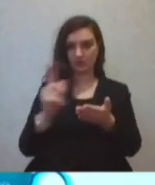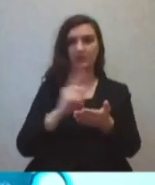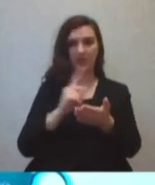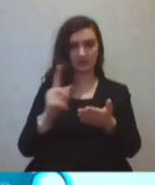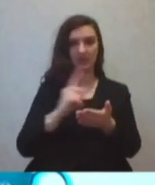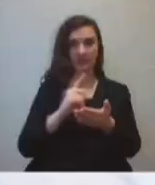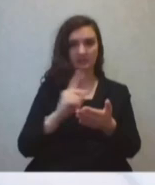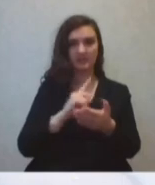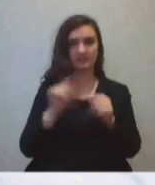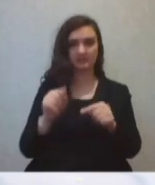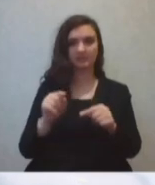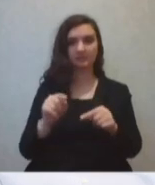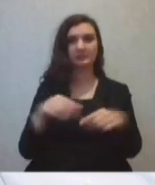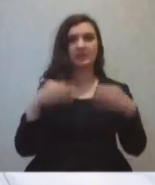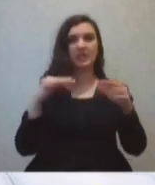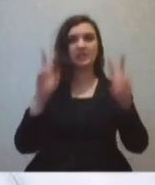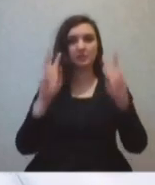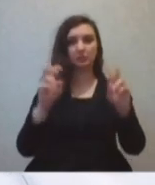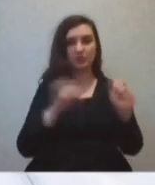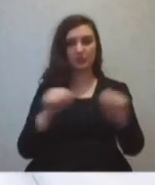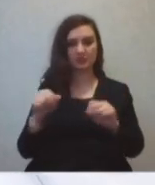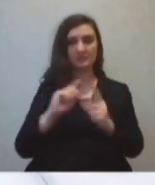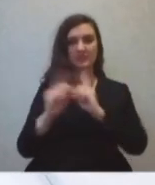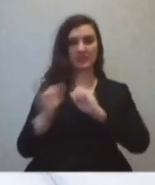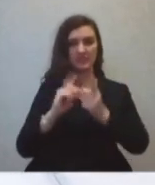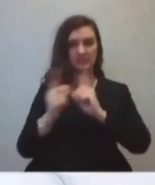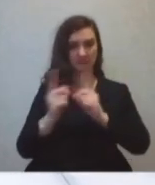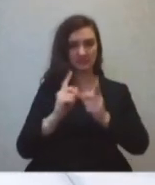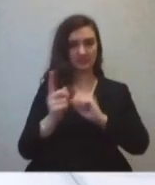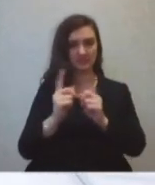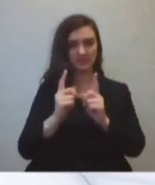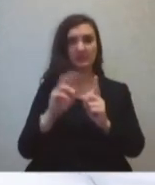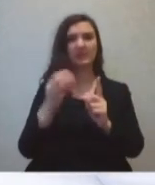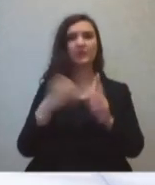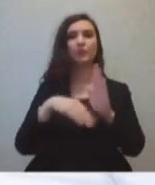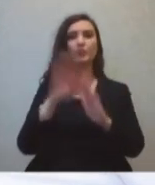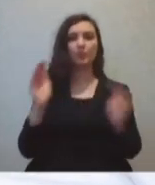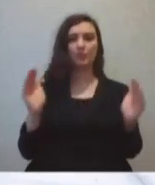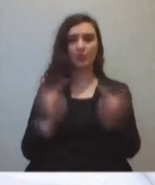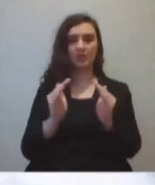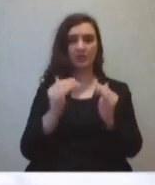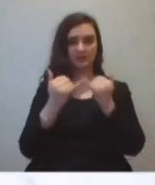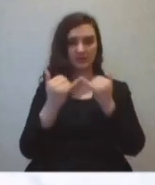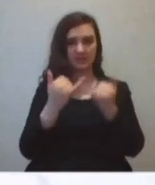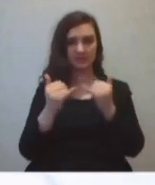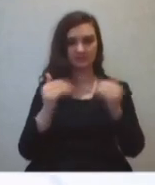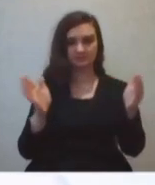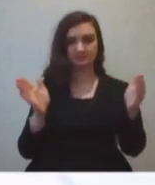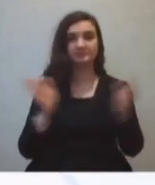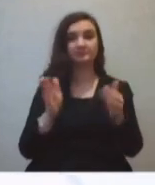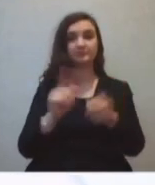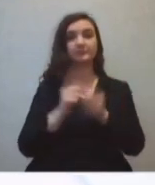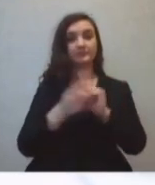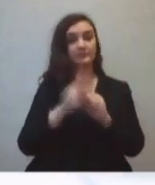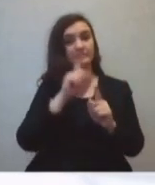გადაადგილების თვალსაზრისით, სატრანსპორტო საშუალებების გადაადგილების თვალსაზრისით და კიდევ უფრო მოკლე გახდა ყვითელი ზონა. სამაგიეროდ